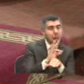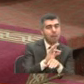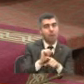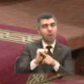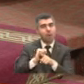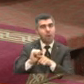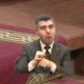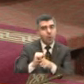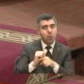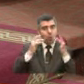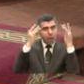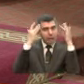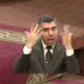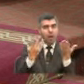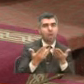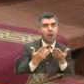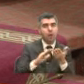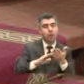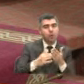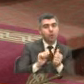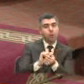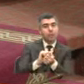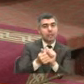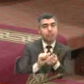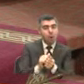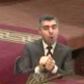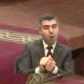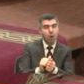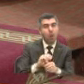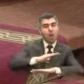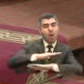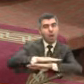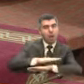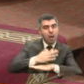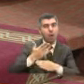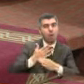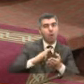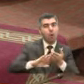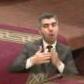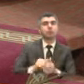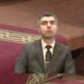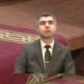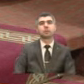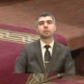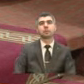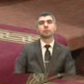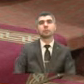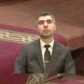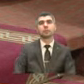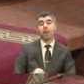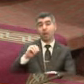الثقافي انطلاقا من دمج الوزارة والجانب الرياضي والتربية على المواطنة في كل البرامج.